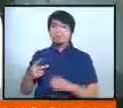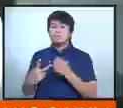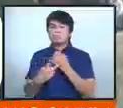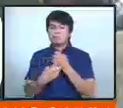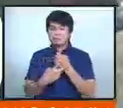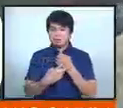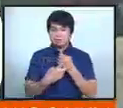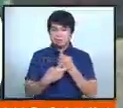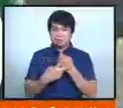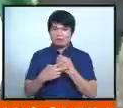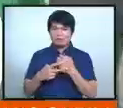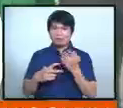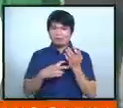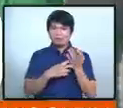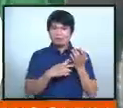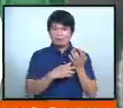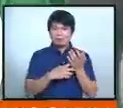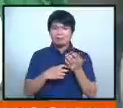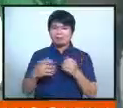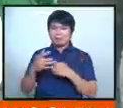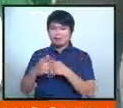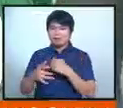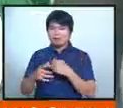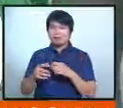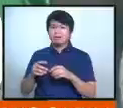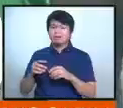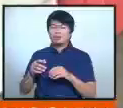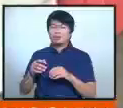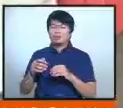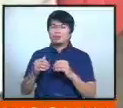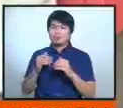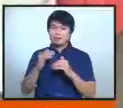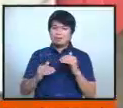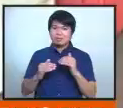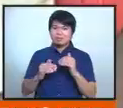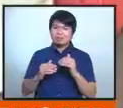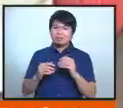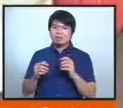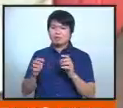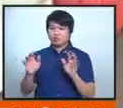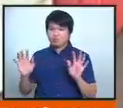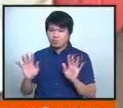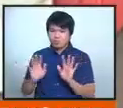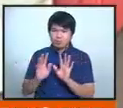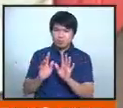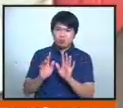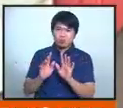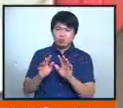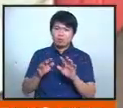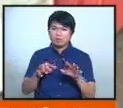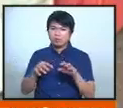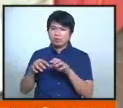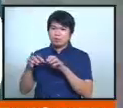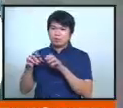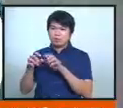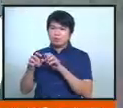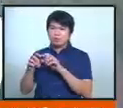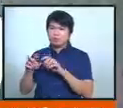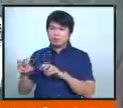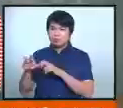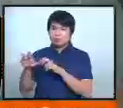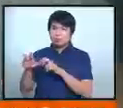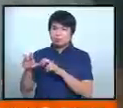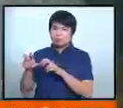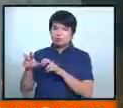tiket. Maigi na raw na maaga kaysa makipagsabayan sa mga luluwas sa susunod na linggo. Mas maganda rin kasi kung mas maaga,